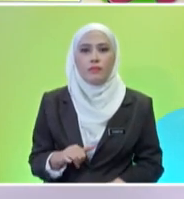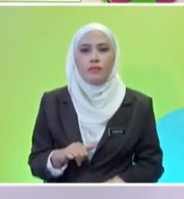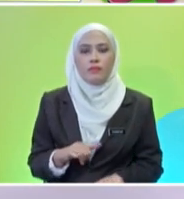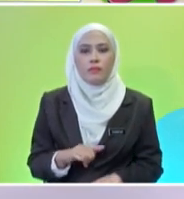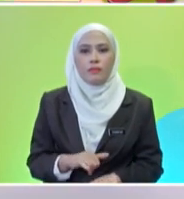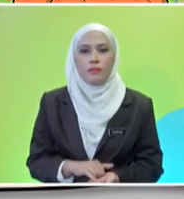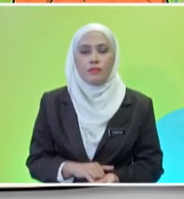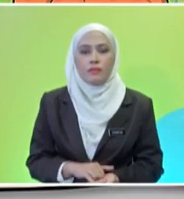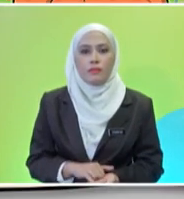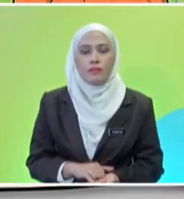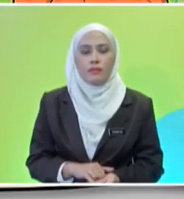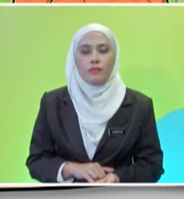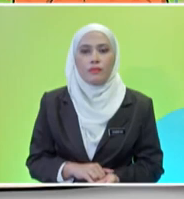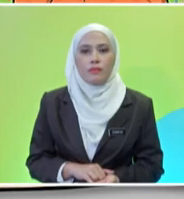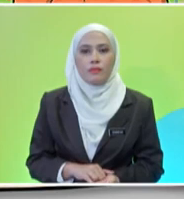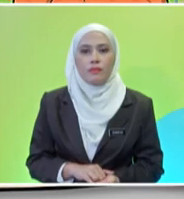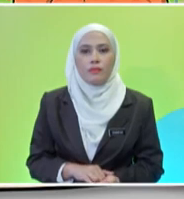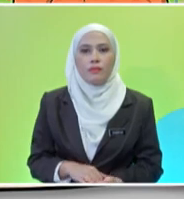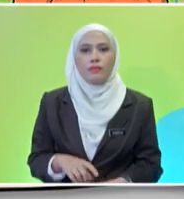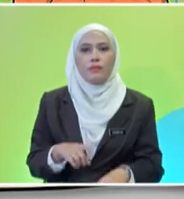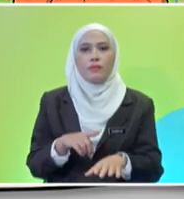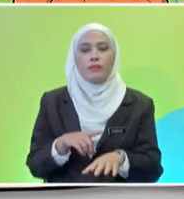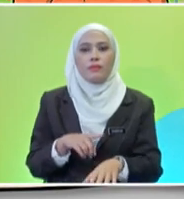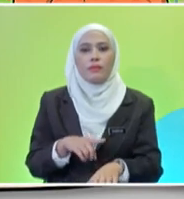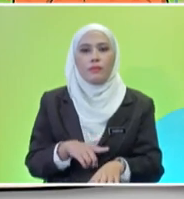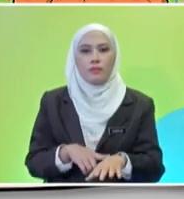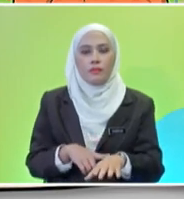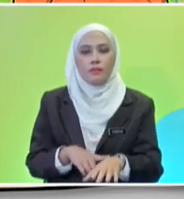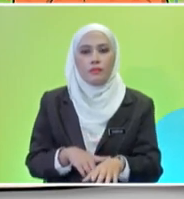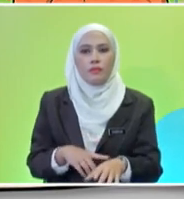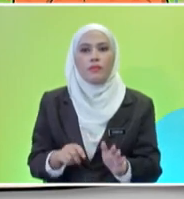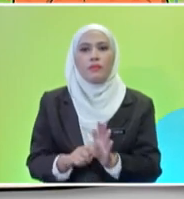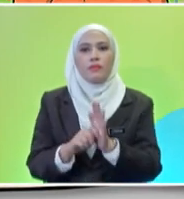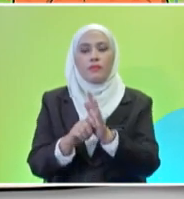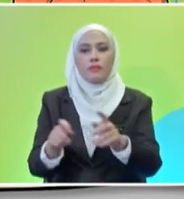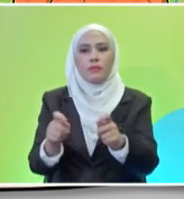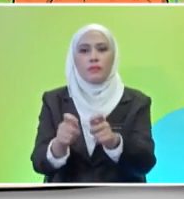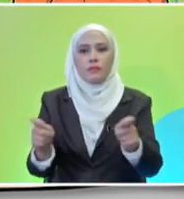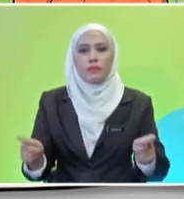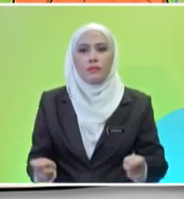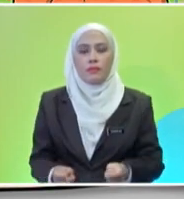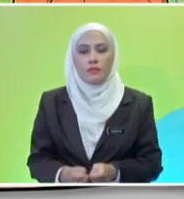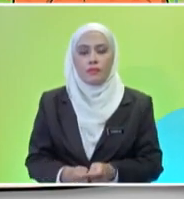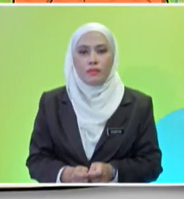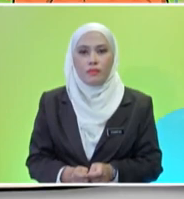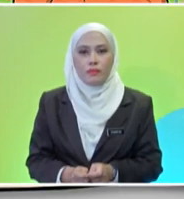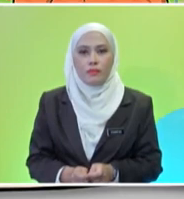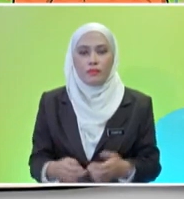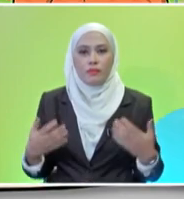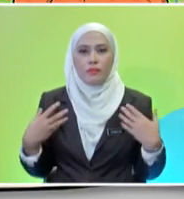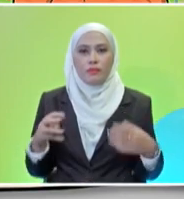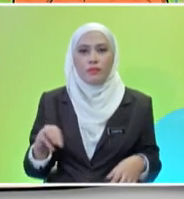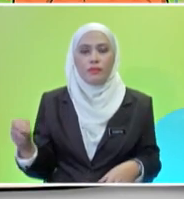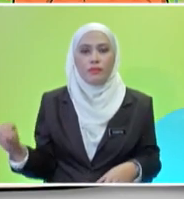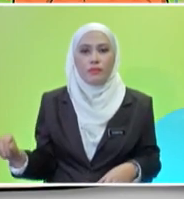kemudian di menunjukkan tempat kadang-kadang ada murid ditulis di ini rapat diejek rapat itu